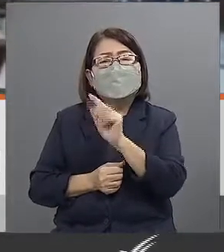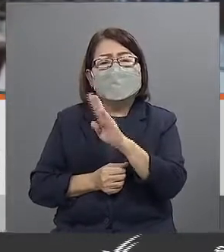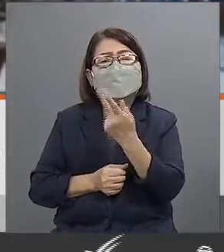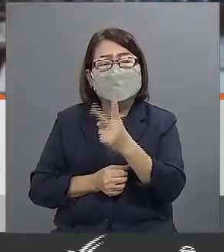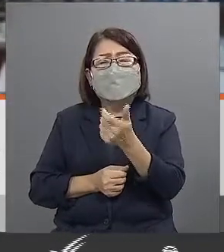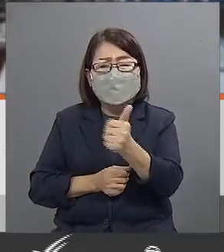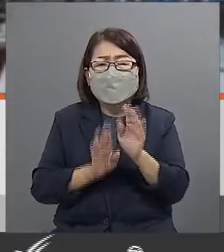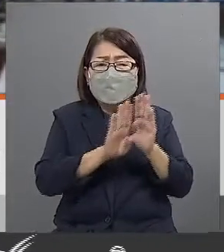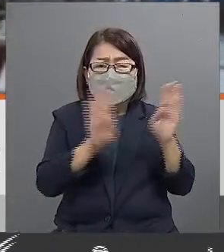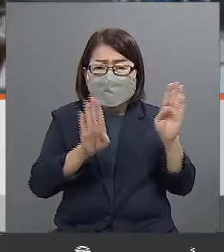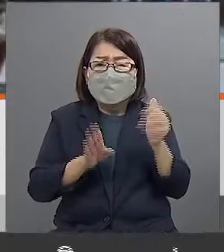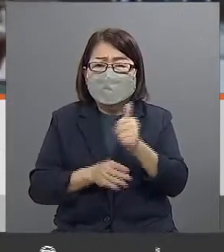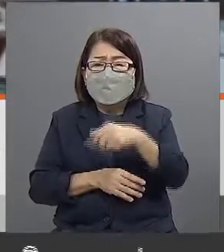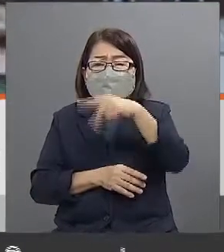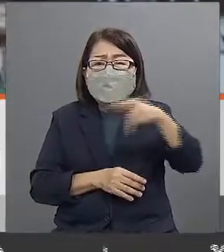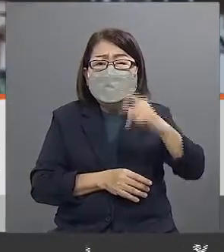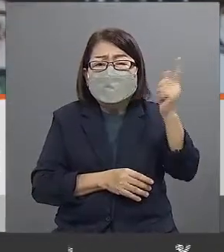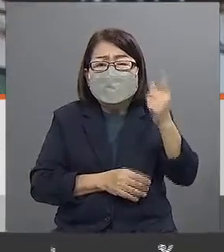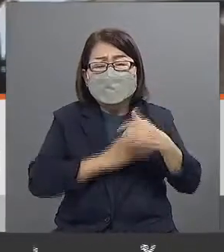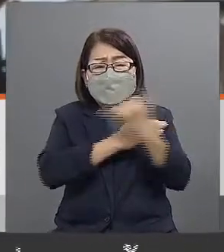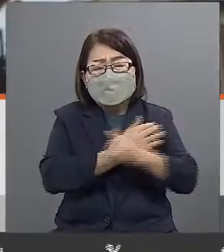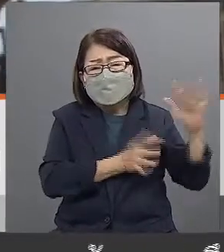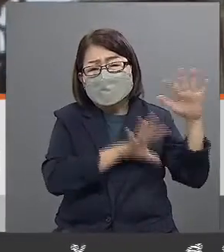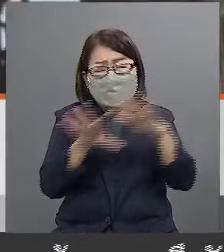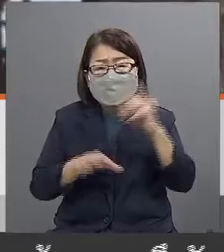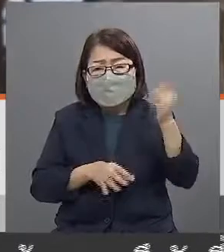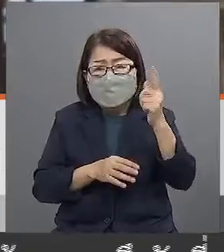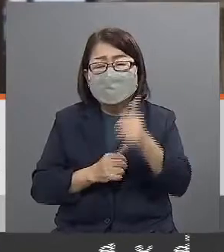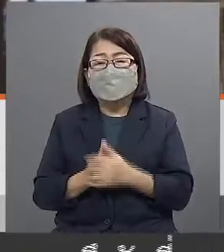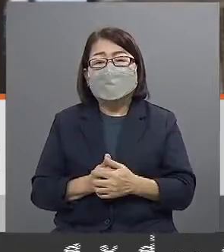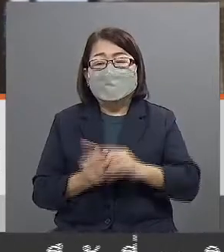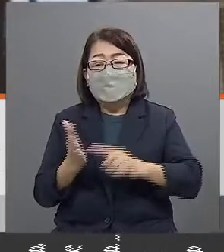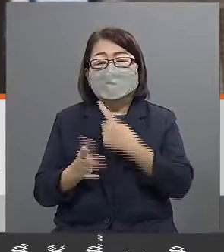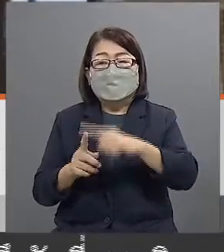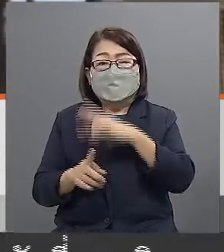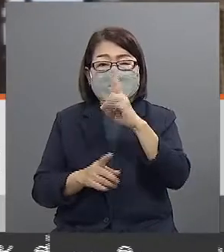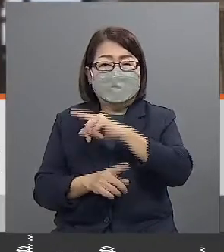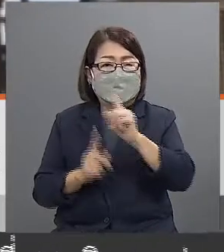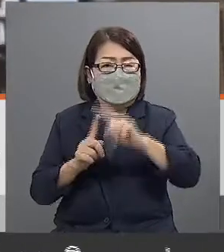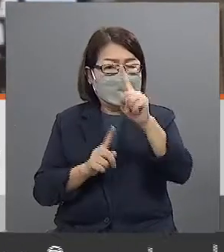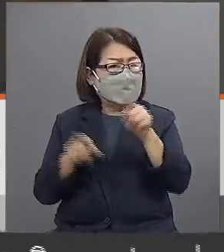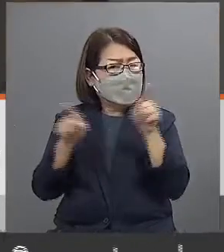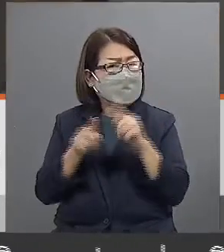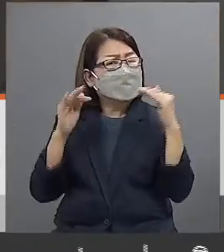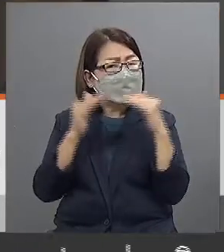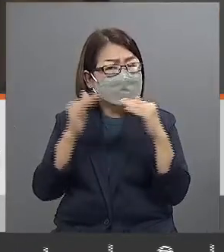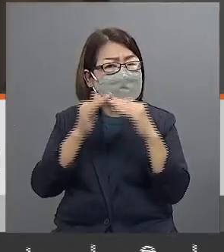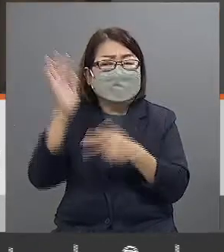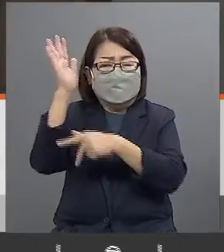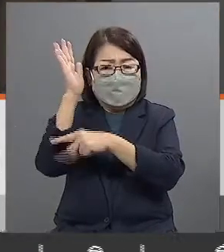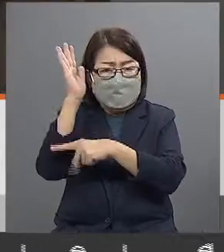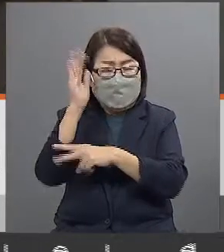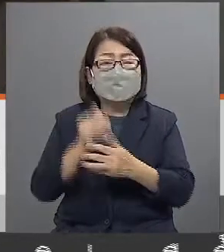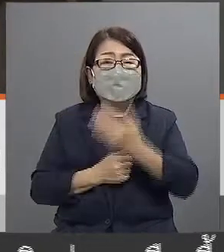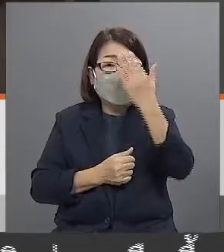นักท่องเที่ยวต่างชาติได้แบบพีพีไอส์แลนด์แซนบล๊อคในวันที่1กรกฎาคมนี้เปิดพร้อมกับจังหวัดภูเก็ตเนื่องจากเกาะพีพี